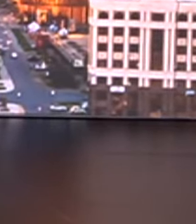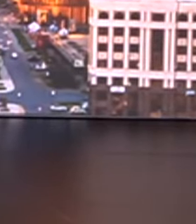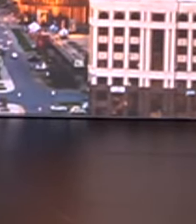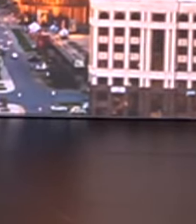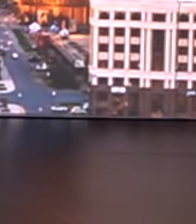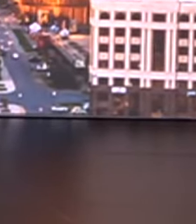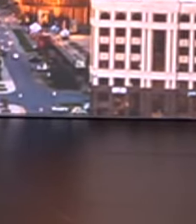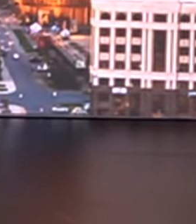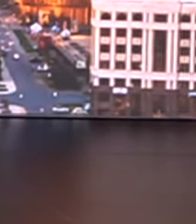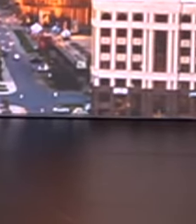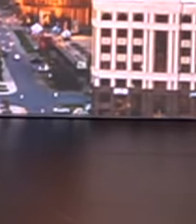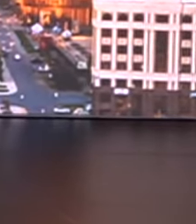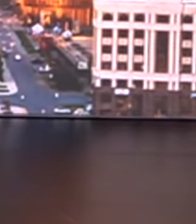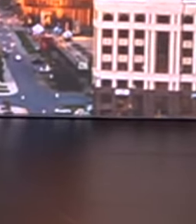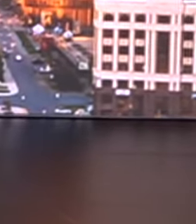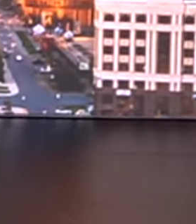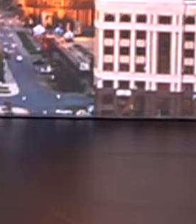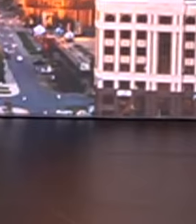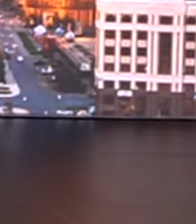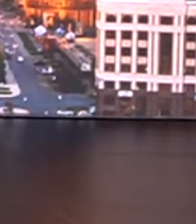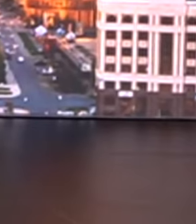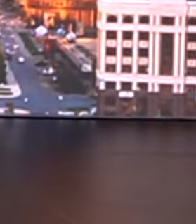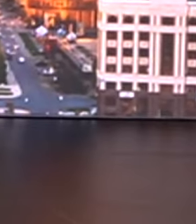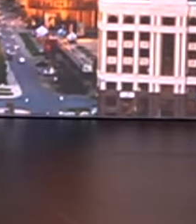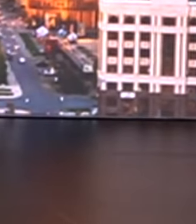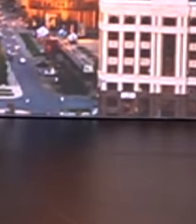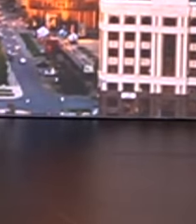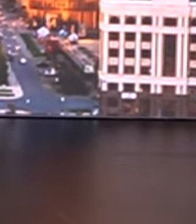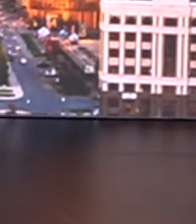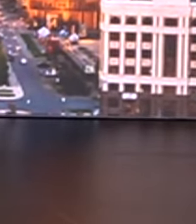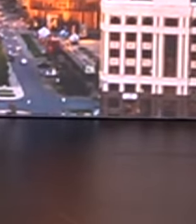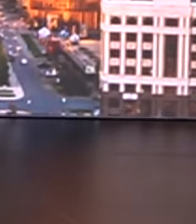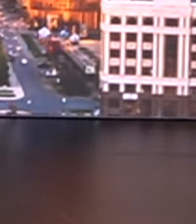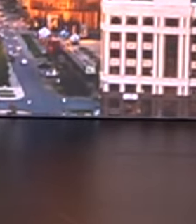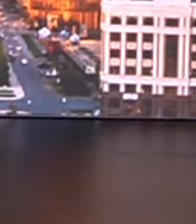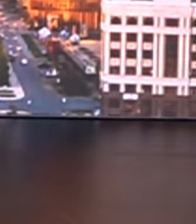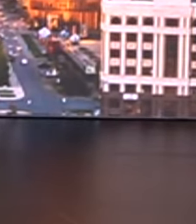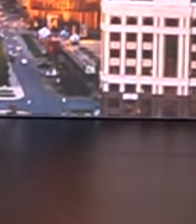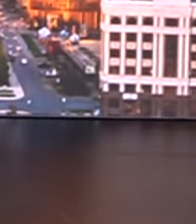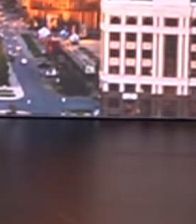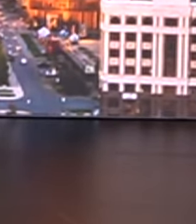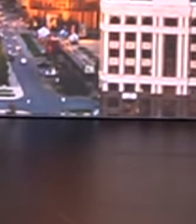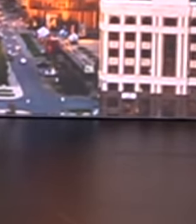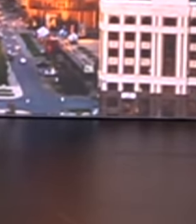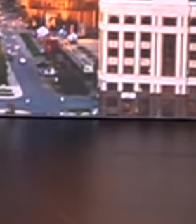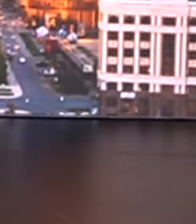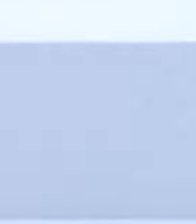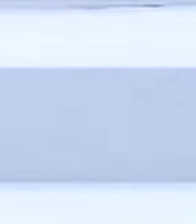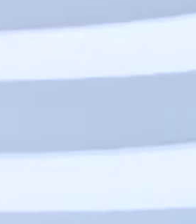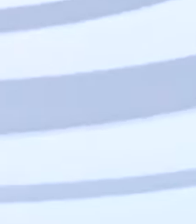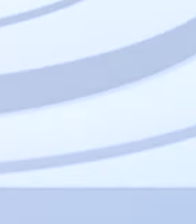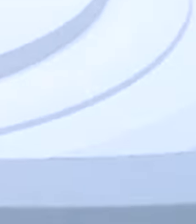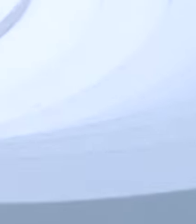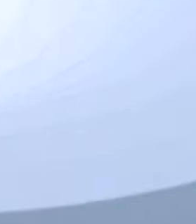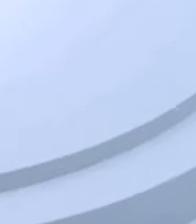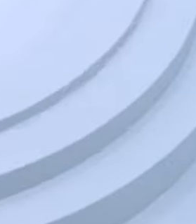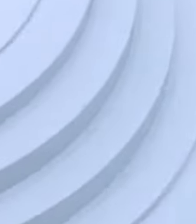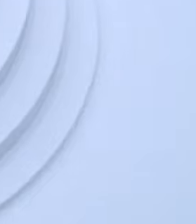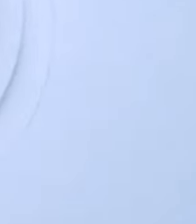23, түнде 16 градус жылыны көрсетеді. Назарларыңызға рахмет, ұлттық арна қосулы болсын.